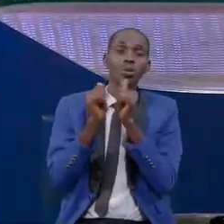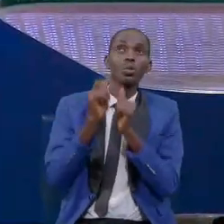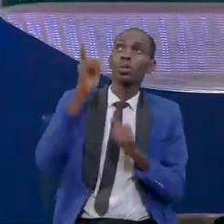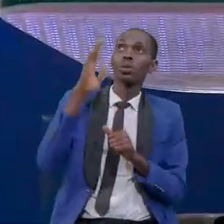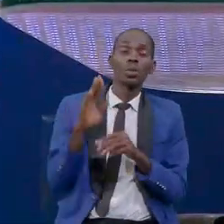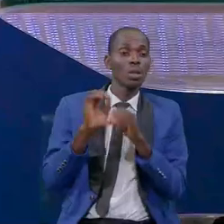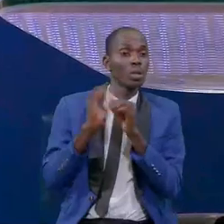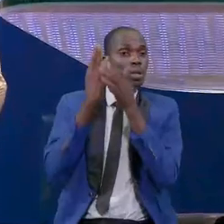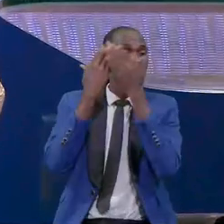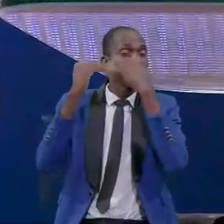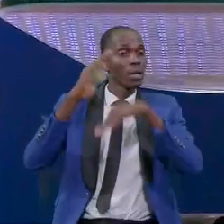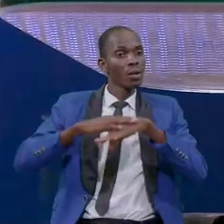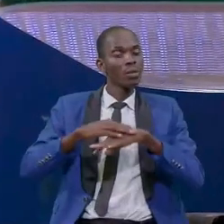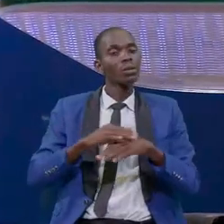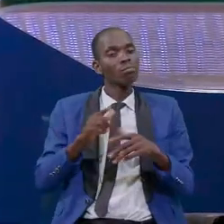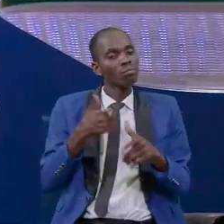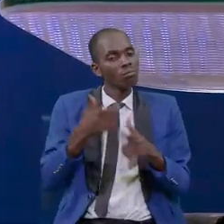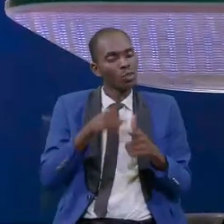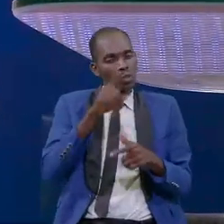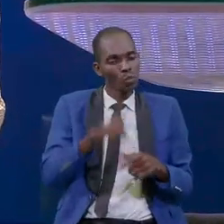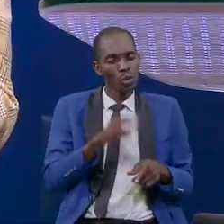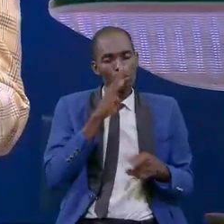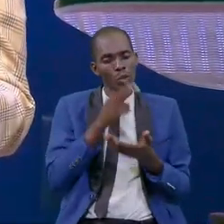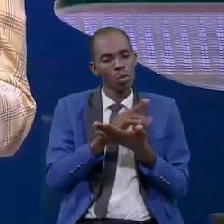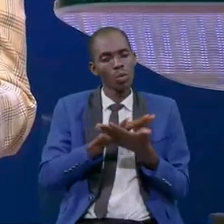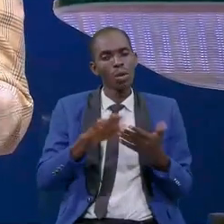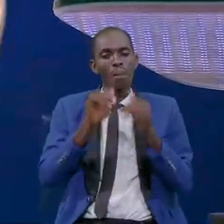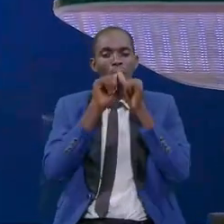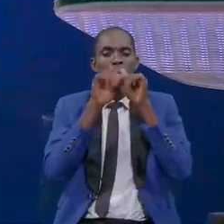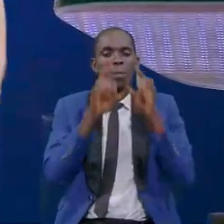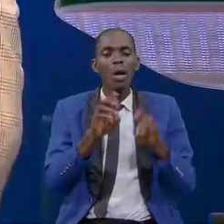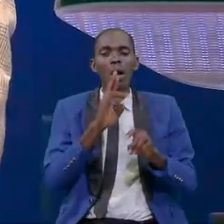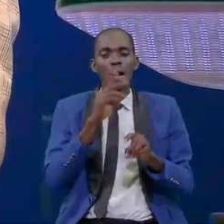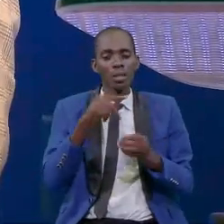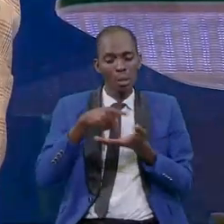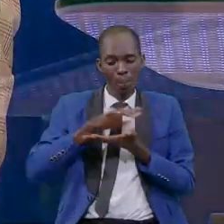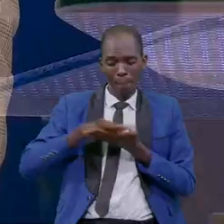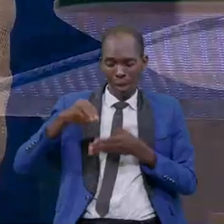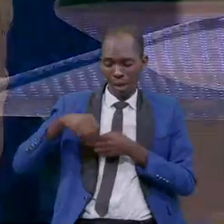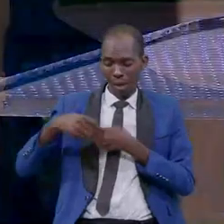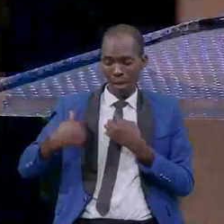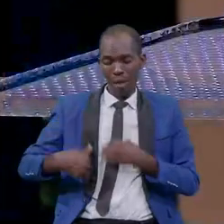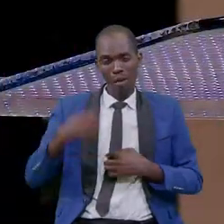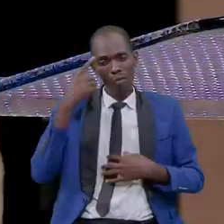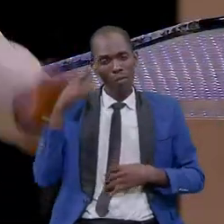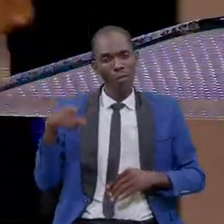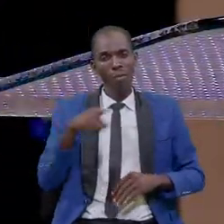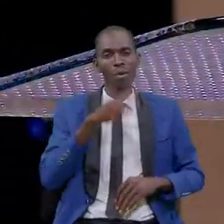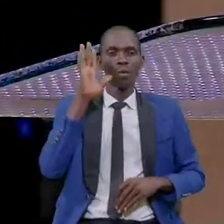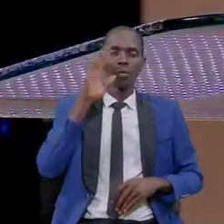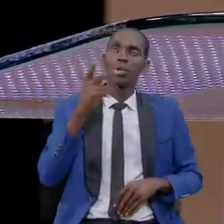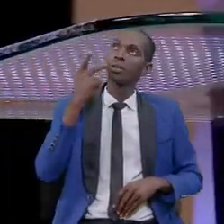si nous irons aller au ciel, vivre avec Dieu au ciel, c'est pourquoi nous devons être saints. Heureux ceux qui ont le cœur pur, car ils verront